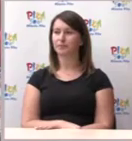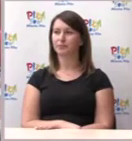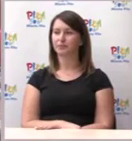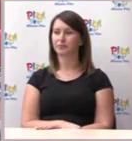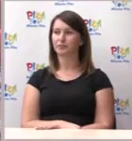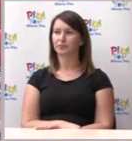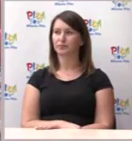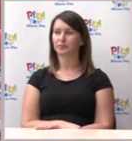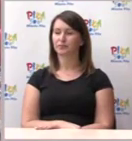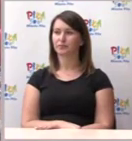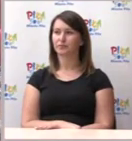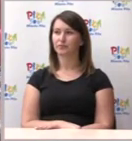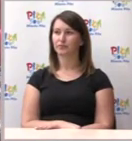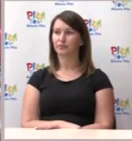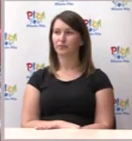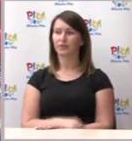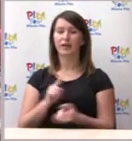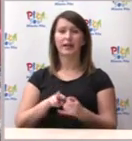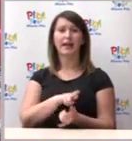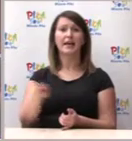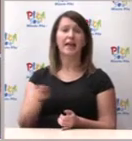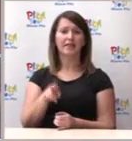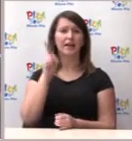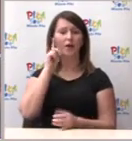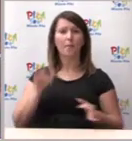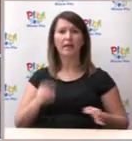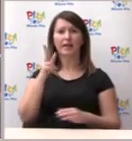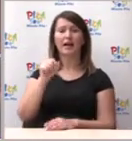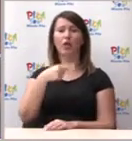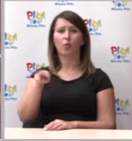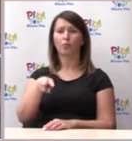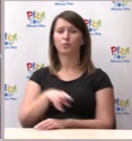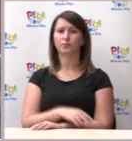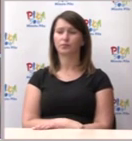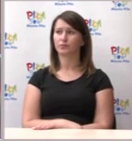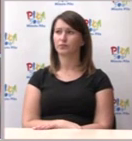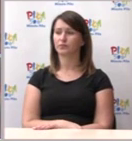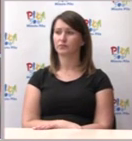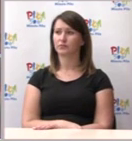oraz radnego Sejmiku Województwa Wielkopolskiego pana Jerzego Kadu.